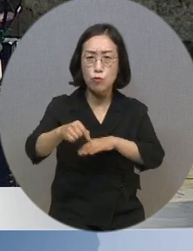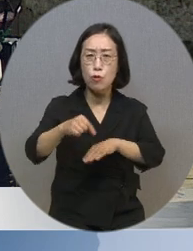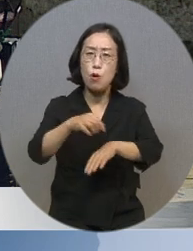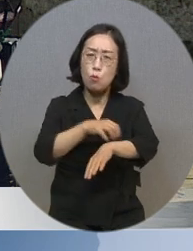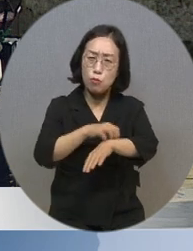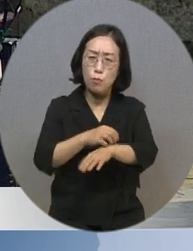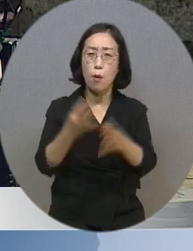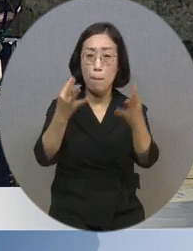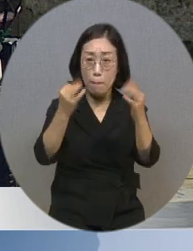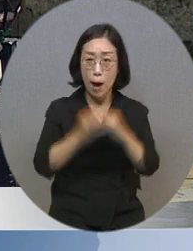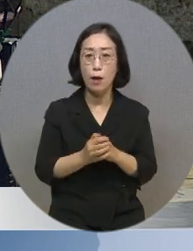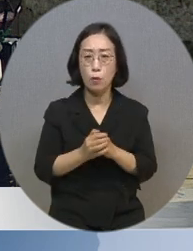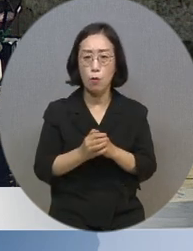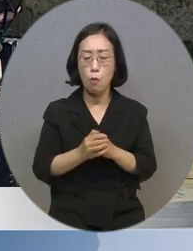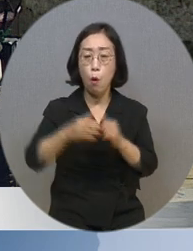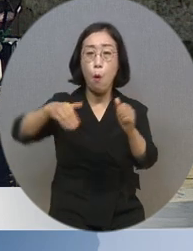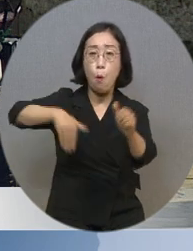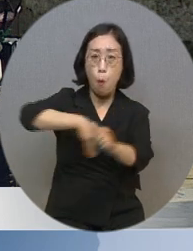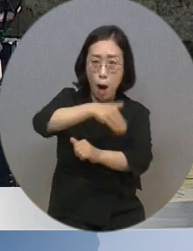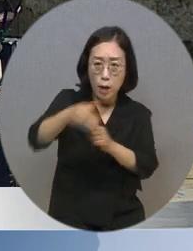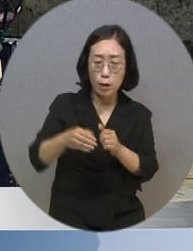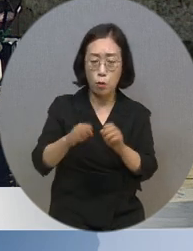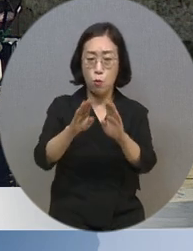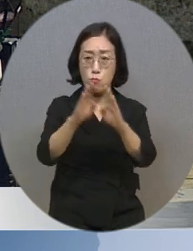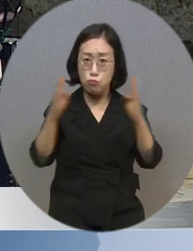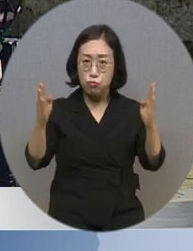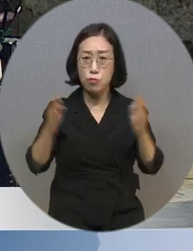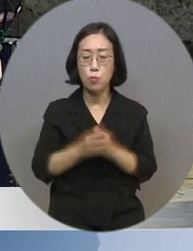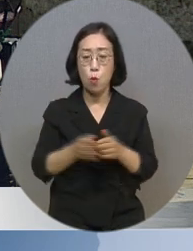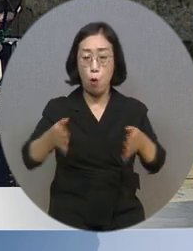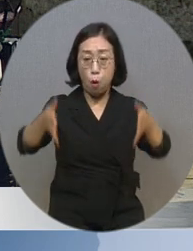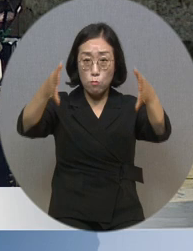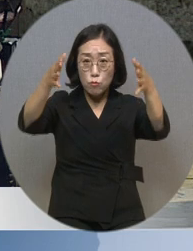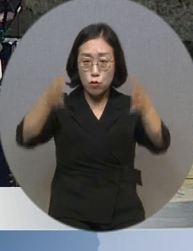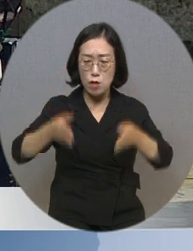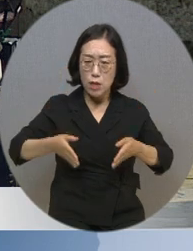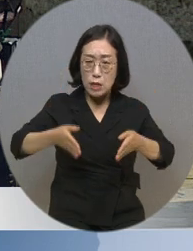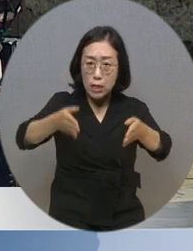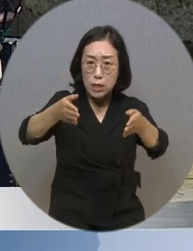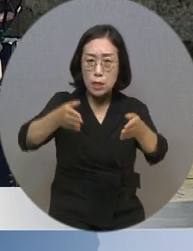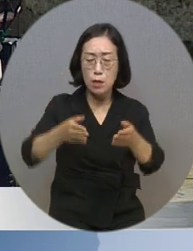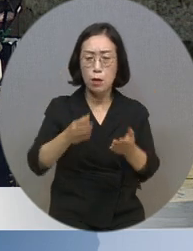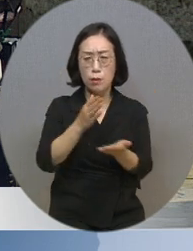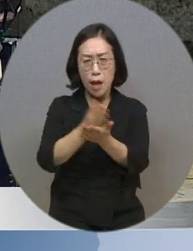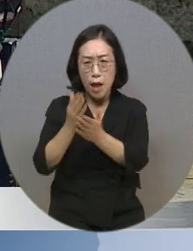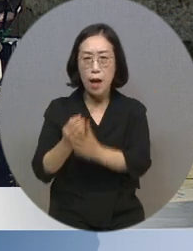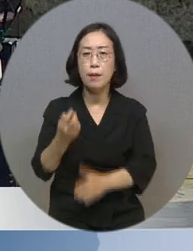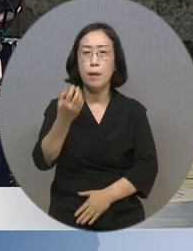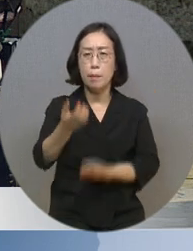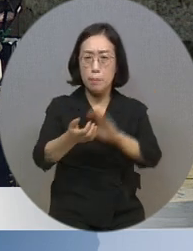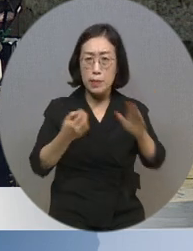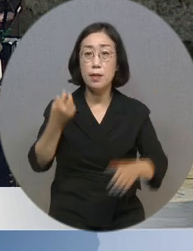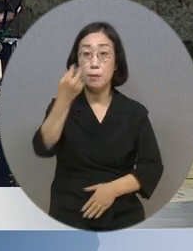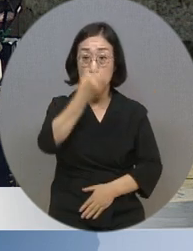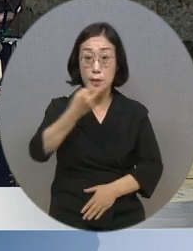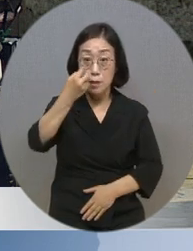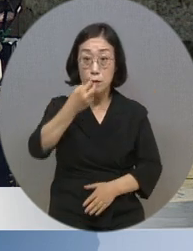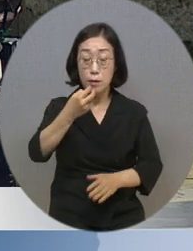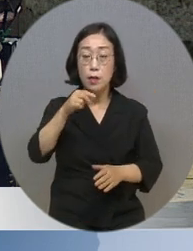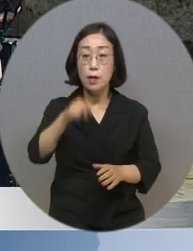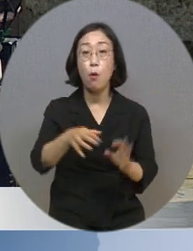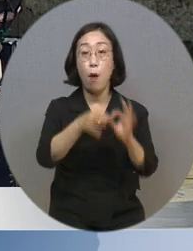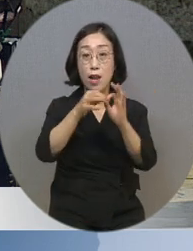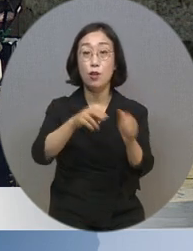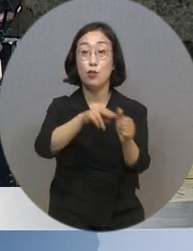휠처 들어갈 수 있는 환경인지 건물 접근부터 이용자 상황에 맞춘 보행로까지 맞춤형 정보를 제공하는